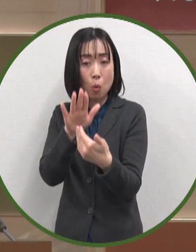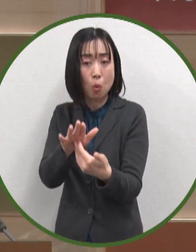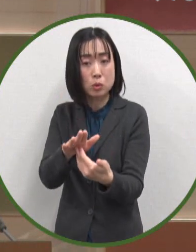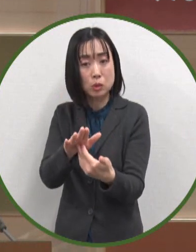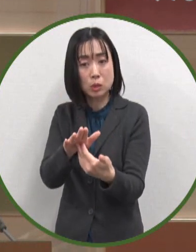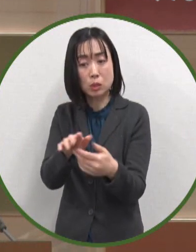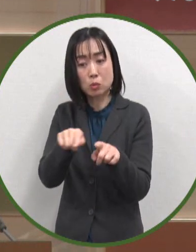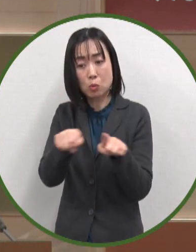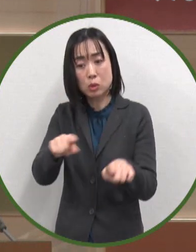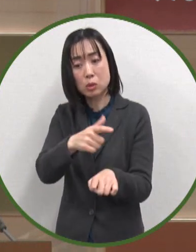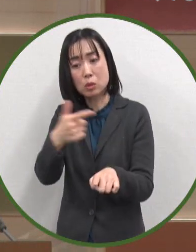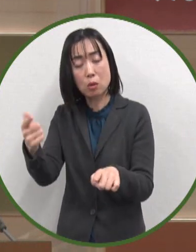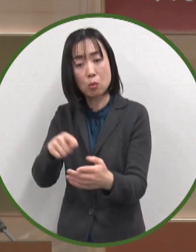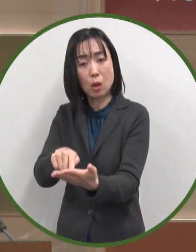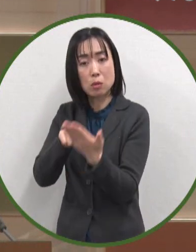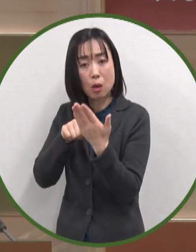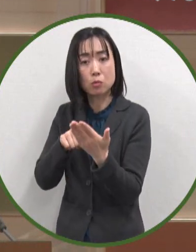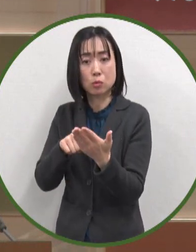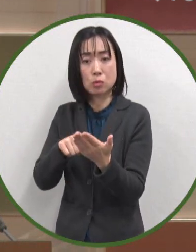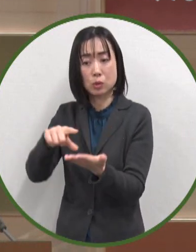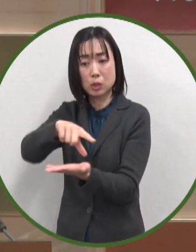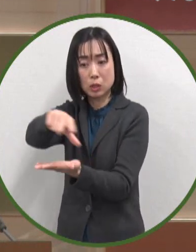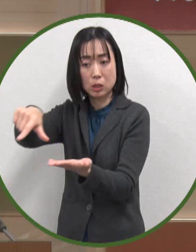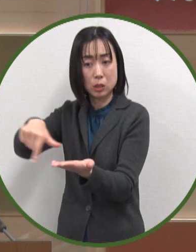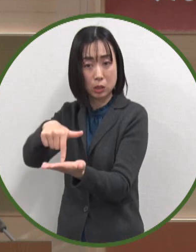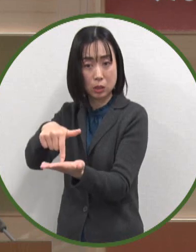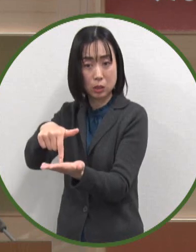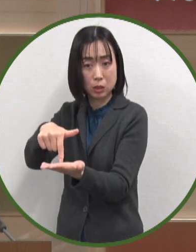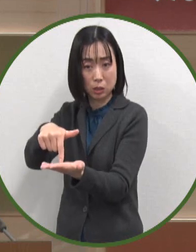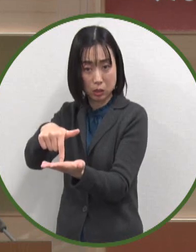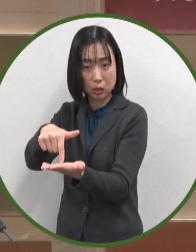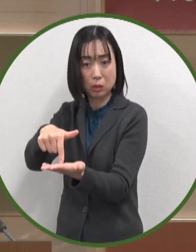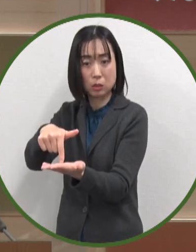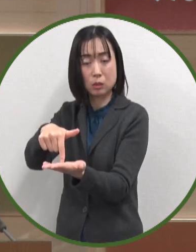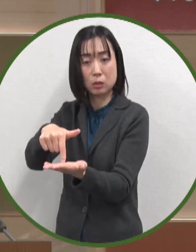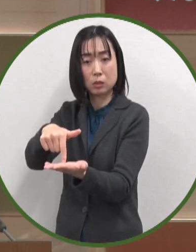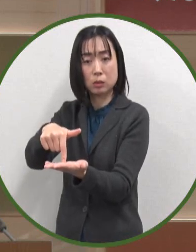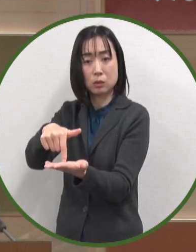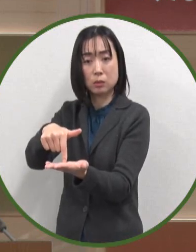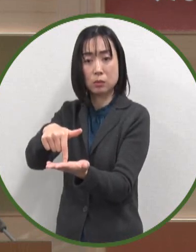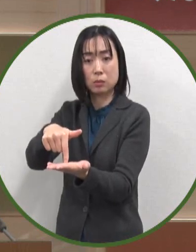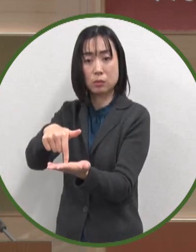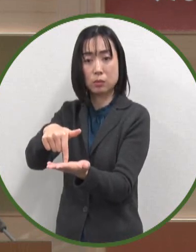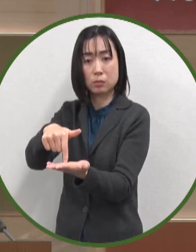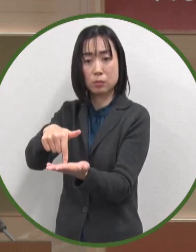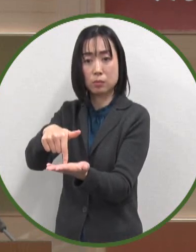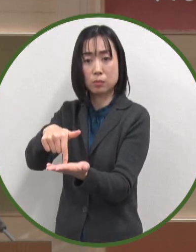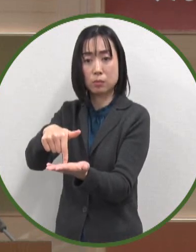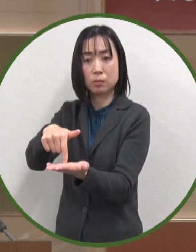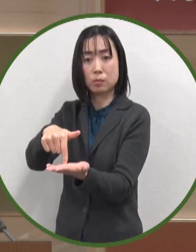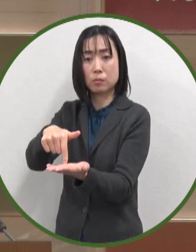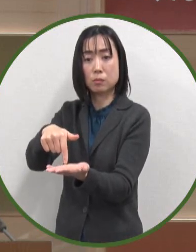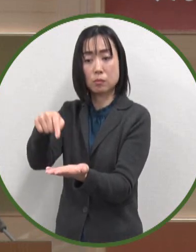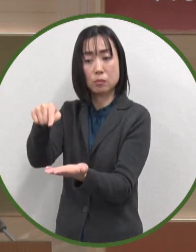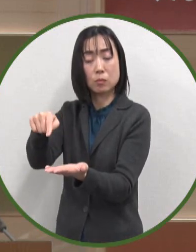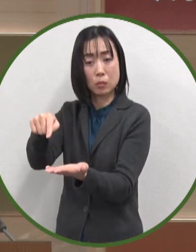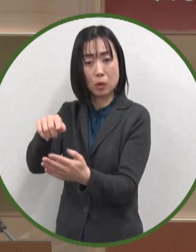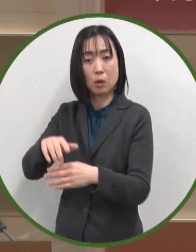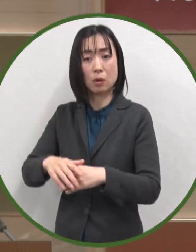されている地域や感染拡大防止地域などですね、これ実